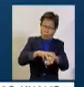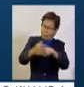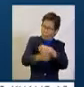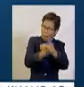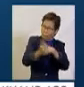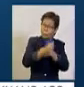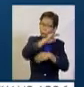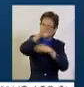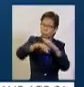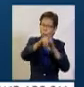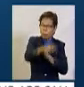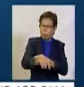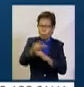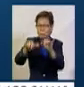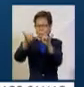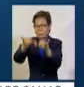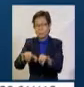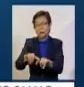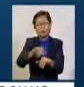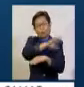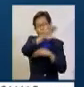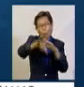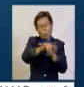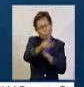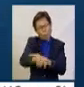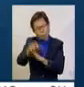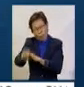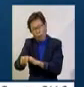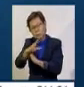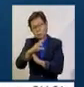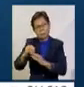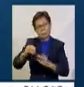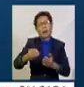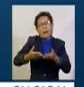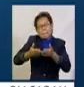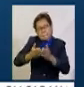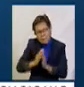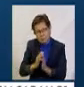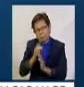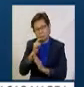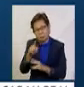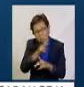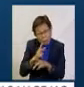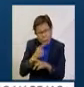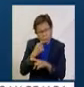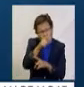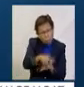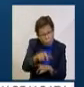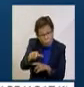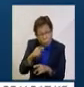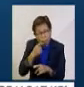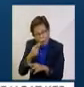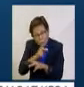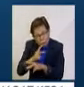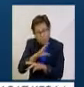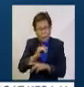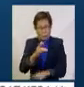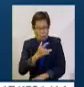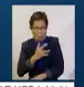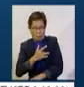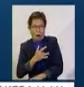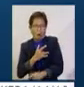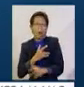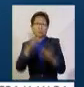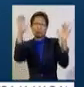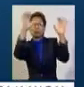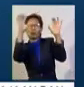berbahaya kepada semua penduduk yang terlibat dan diminta agar lebih berhati-hati dan juga peka dengan